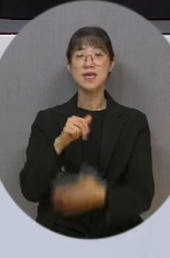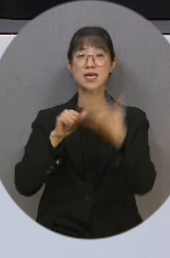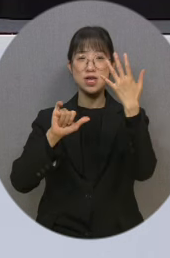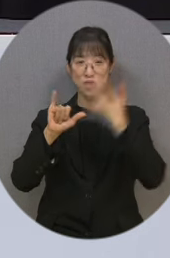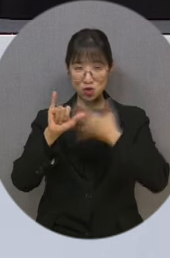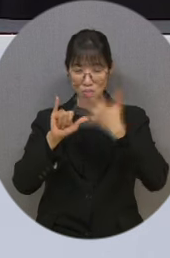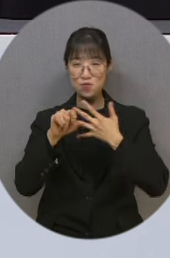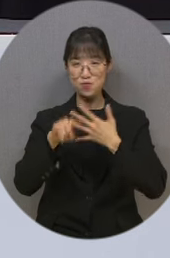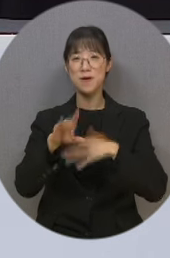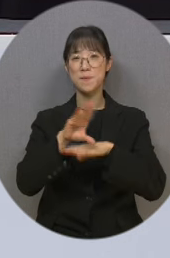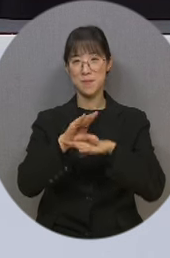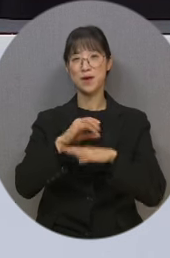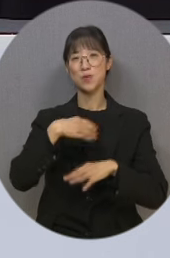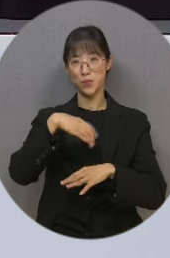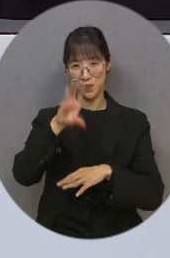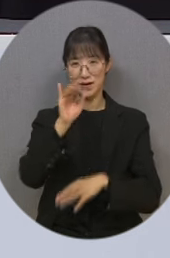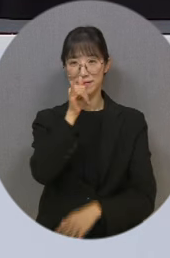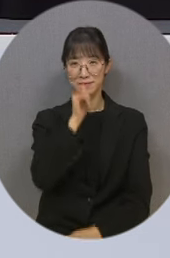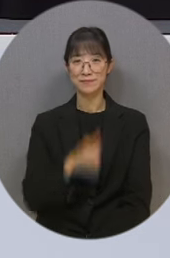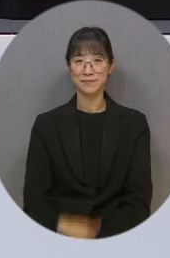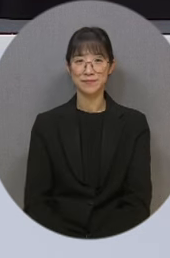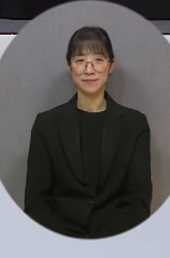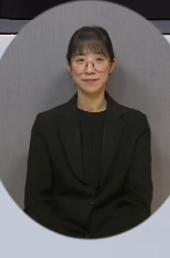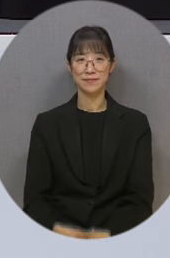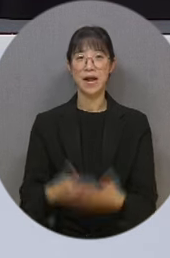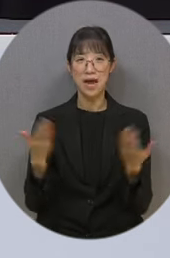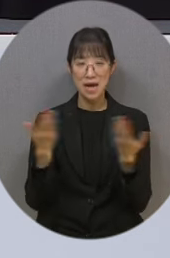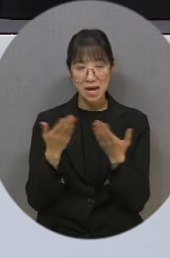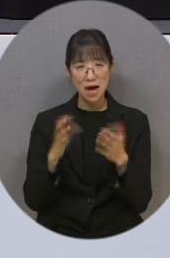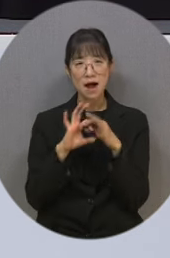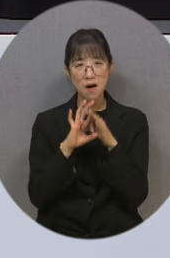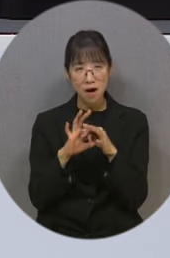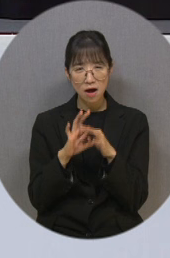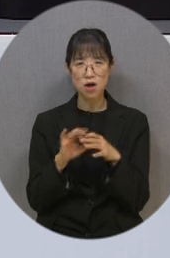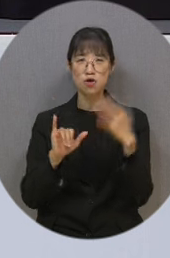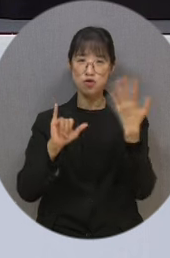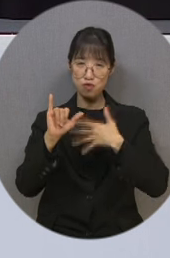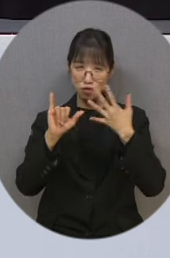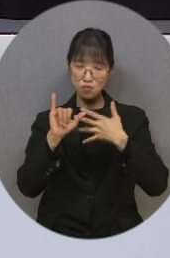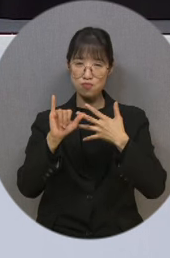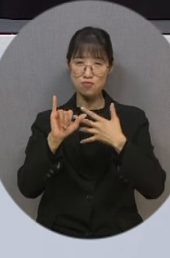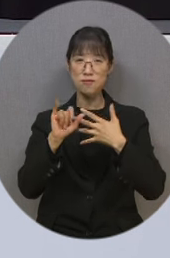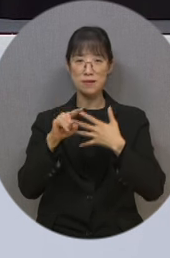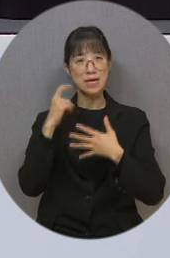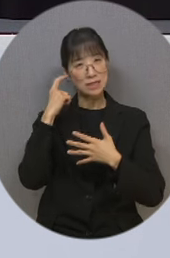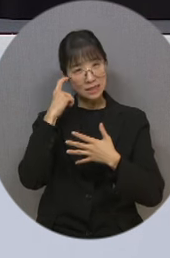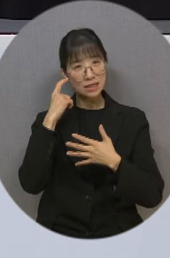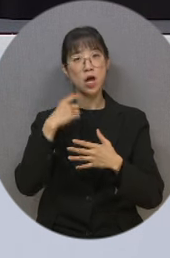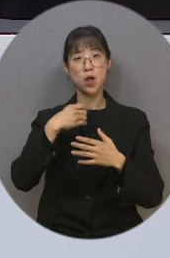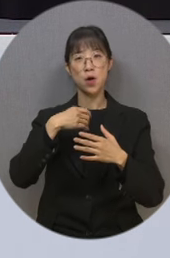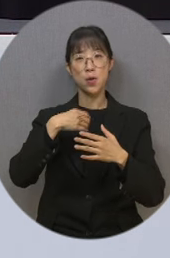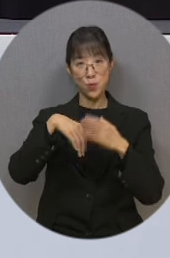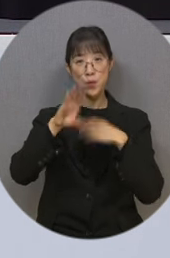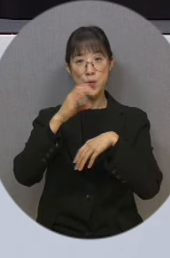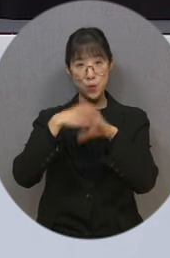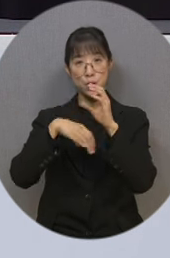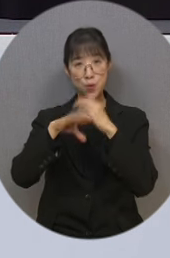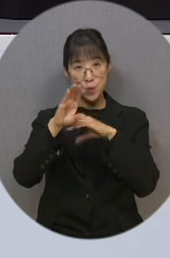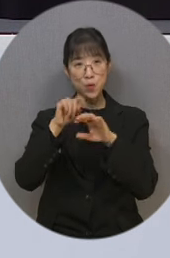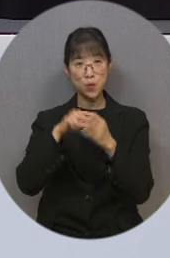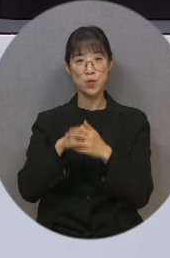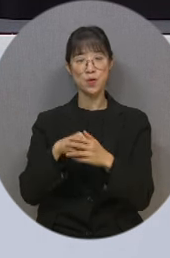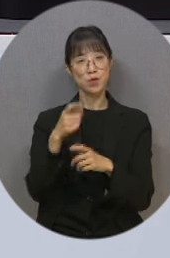방송이 업로드가 되고 있습니다 일자리 관련해서 유튜브 영상에 의견도 올려 주시면